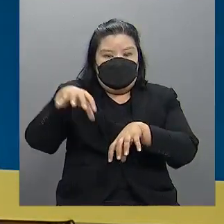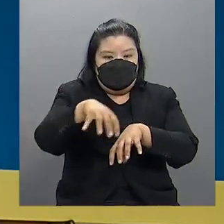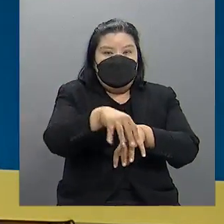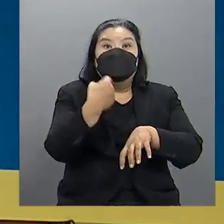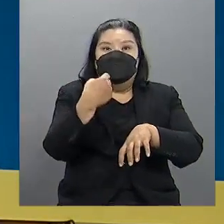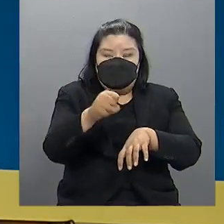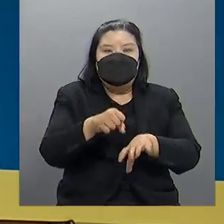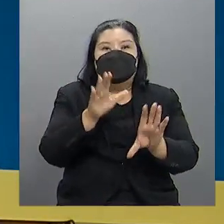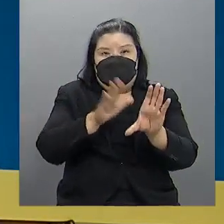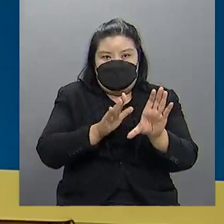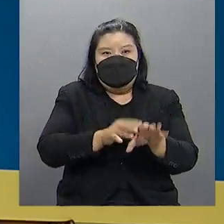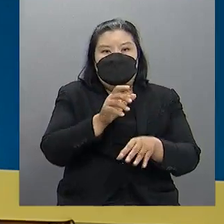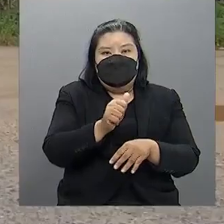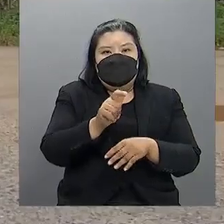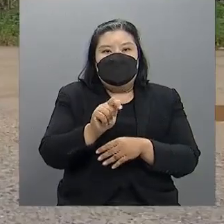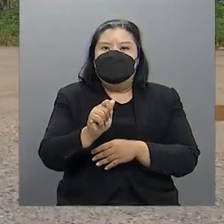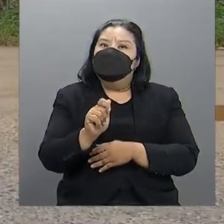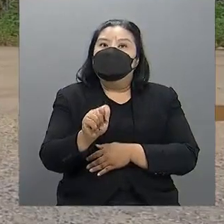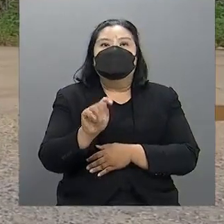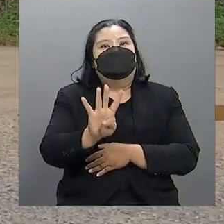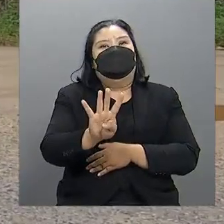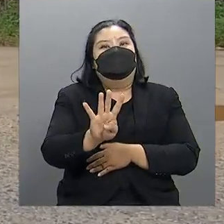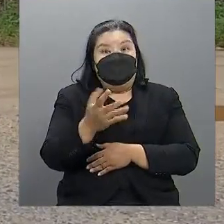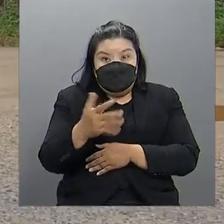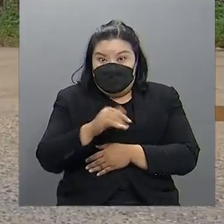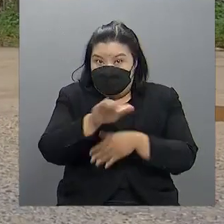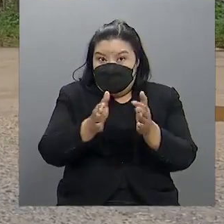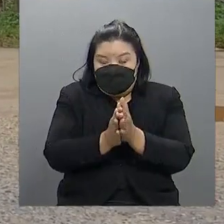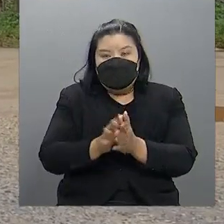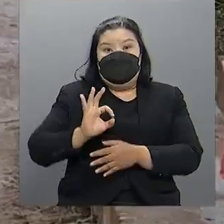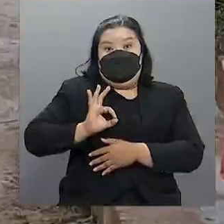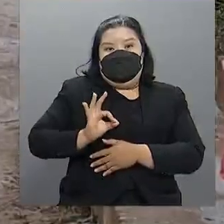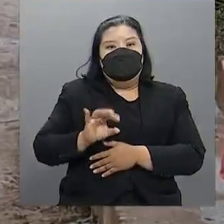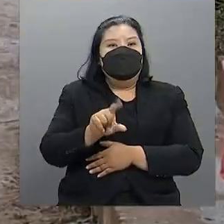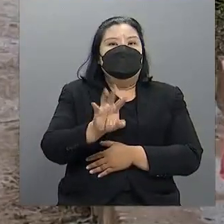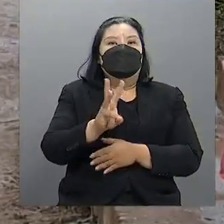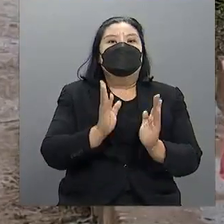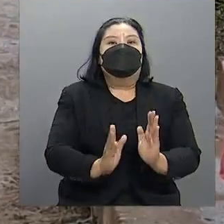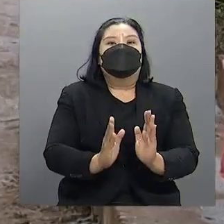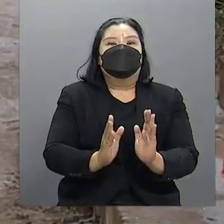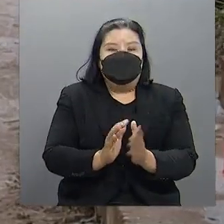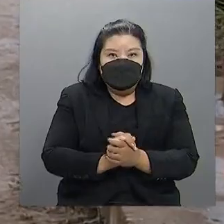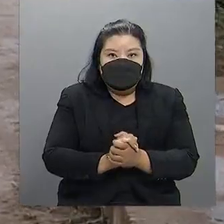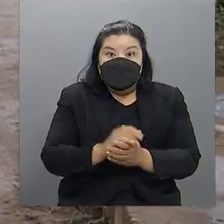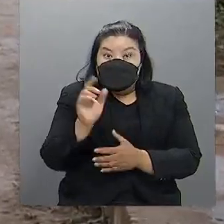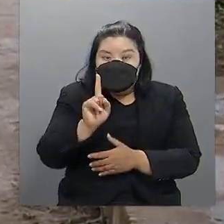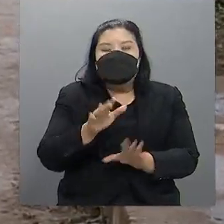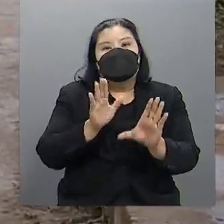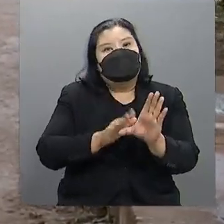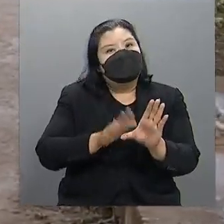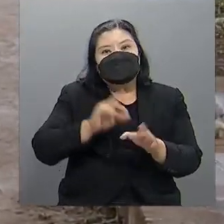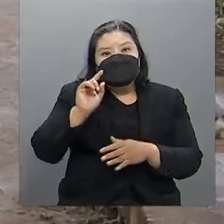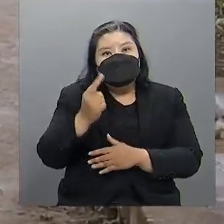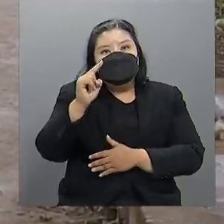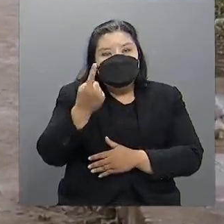นและผู้สมัครสมาชิกอบต.จำนวน26คนในจำนวนนี้เป็นผู้สมัครหน้าใหม่มีอายุต่ำกว่